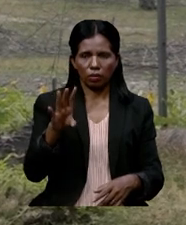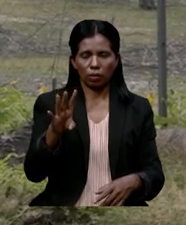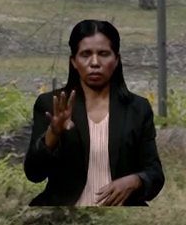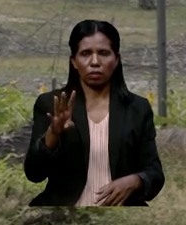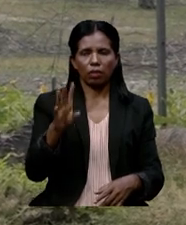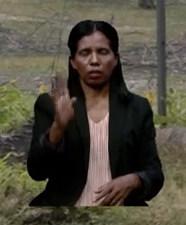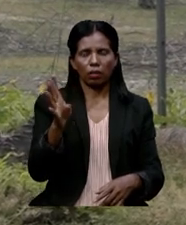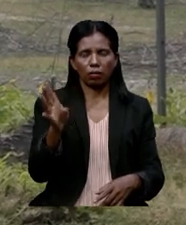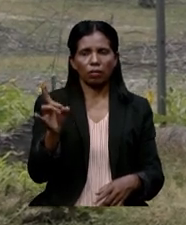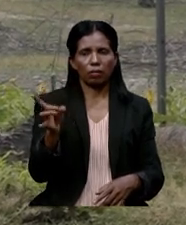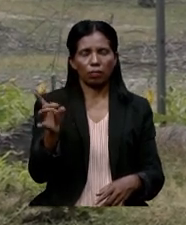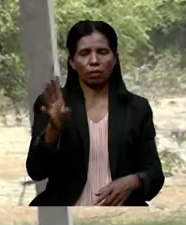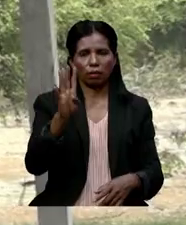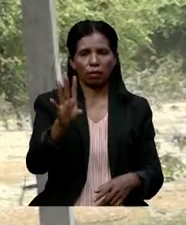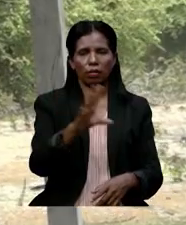288,648,84. Desde